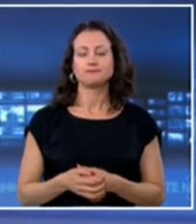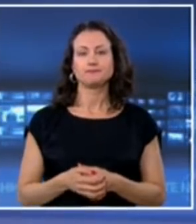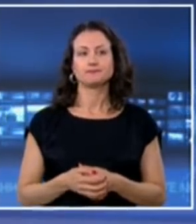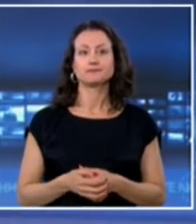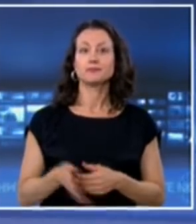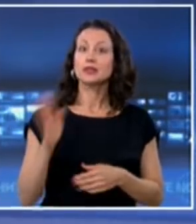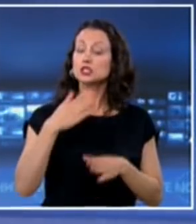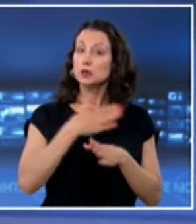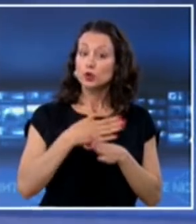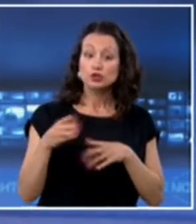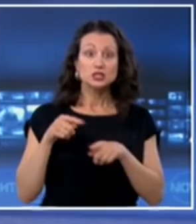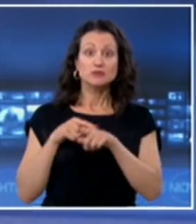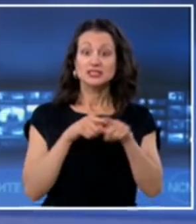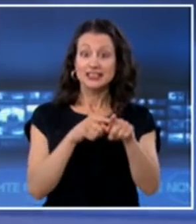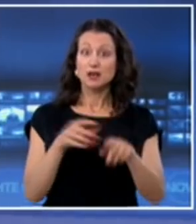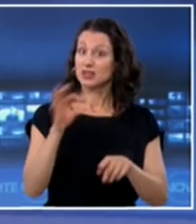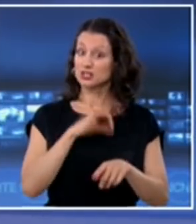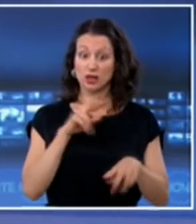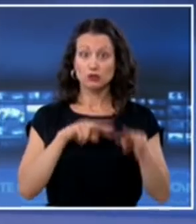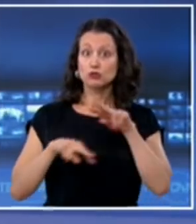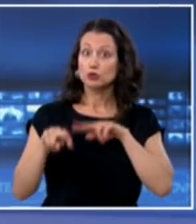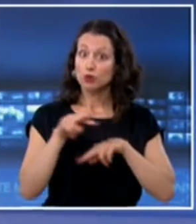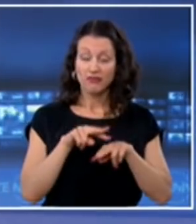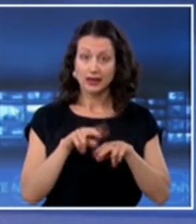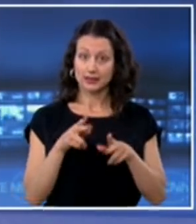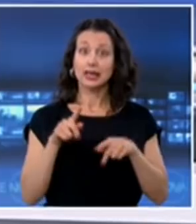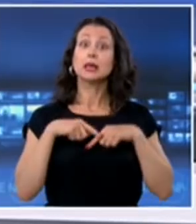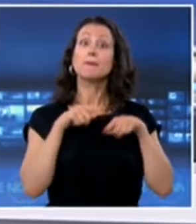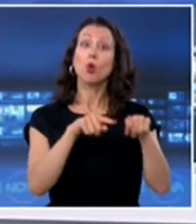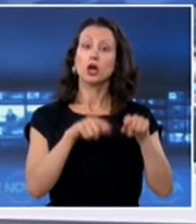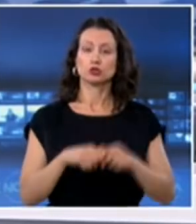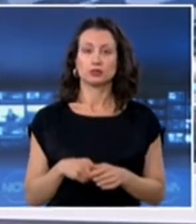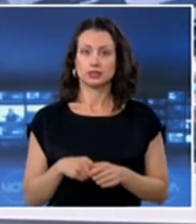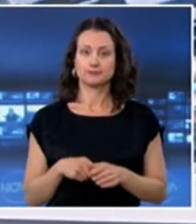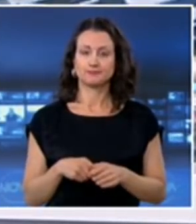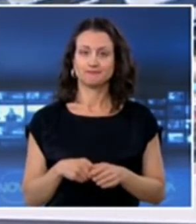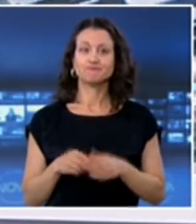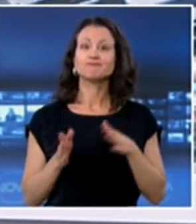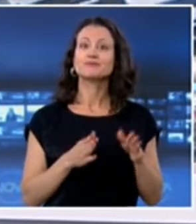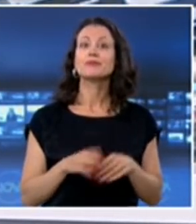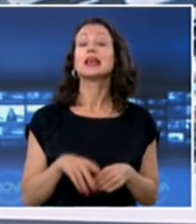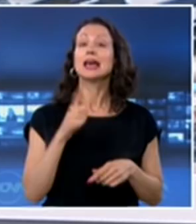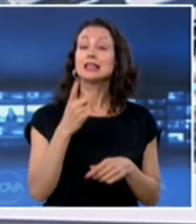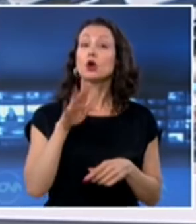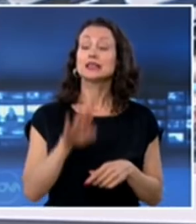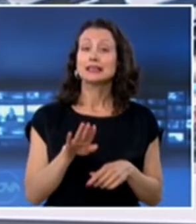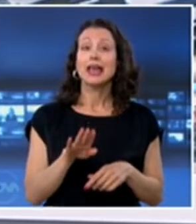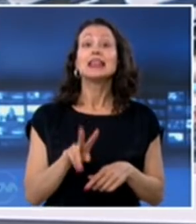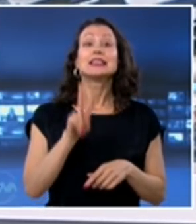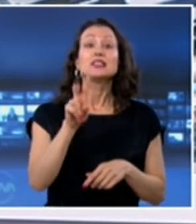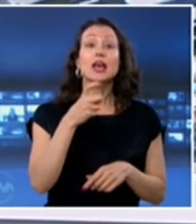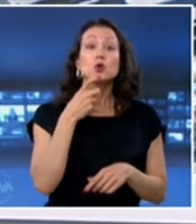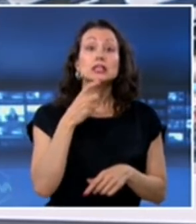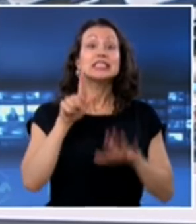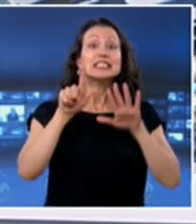Ще продължим да следим резултатите от проверката на прокуратурата. Дете на 2 години и 7 месеца беше прегазено от